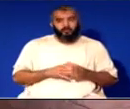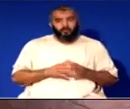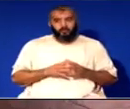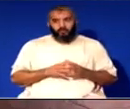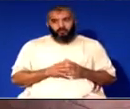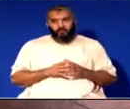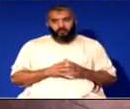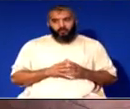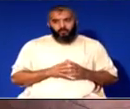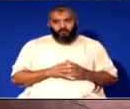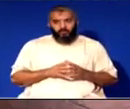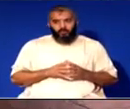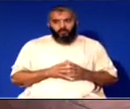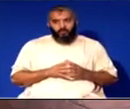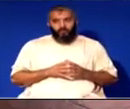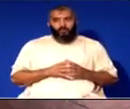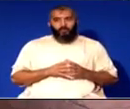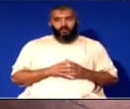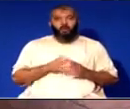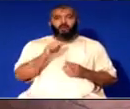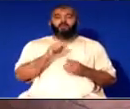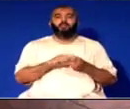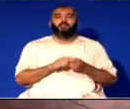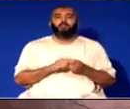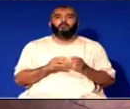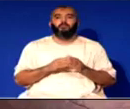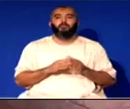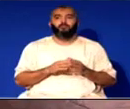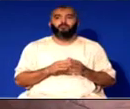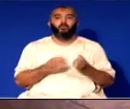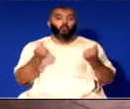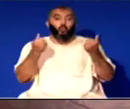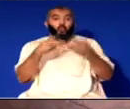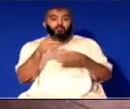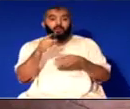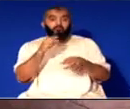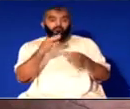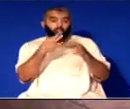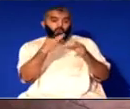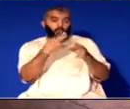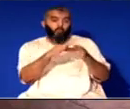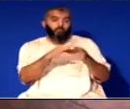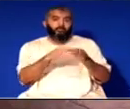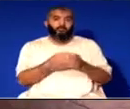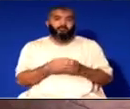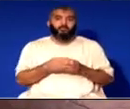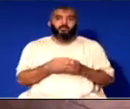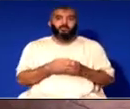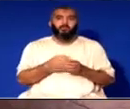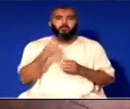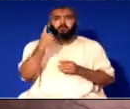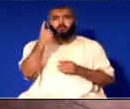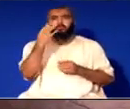اذا كان احنا هنا نشوفوا الفرق بين الفاصل شحال، اذا فاصل قليل مثلا حاجه تاع